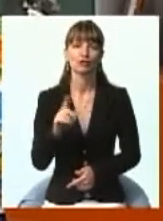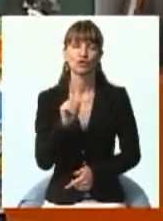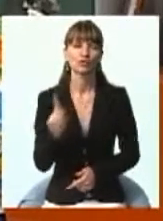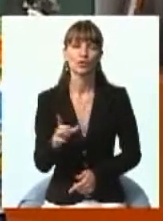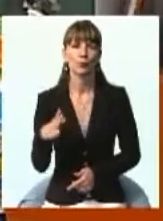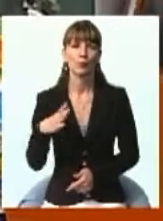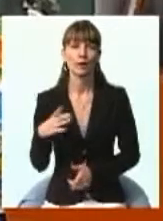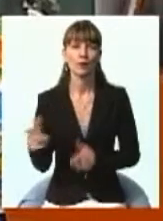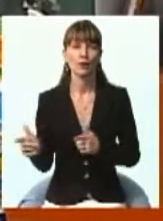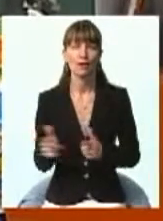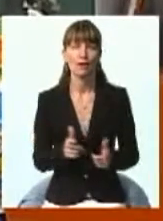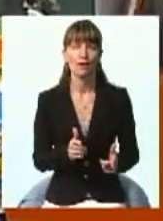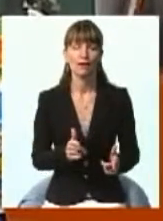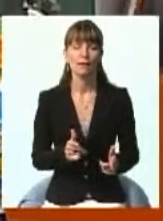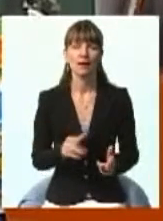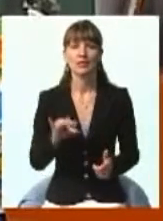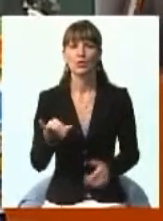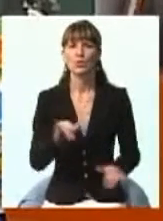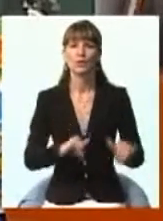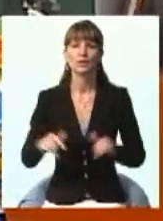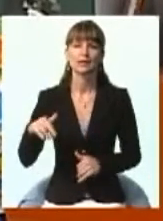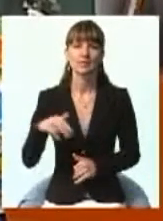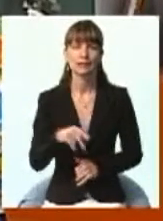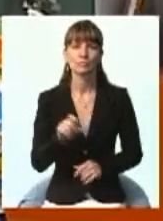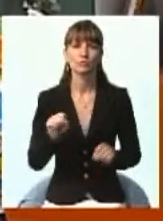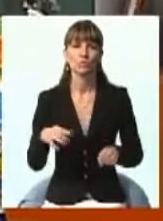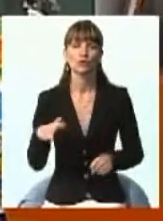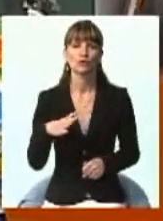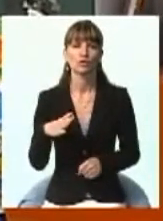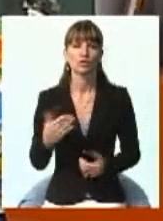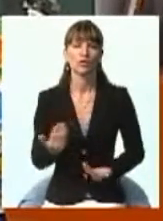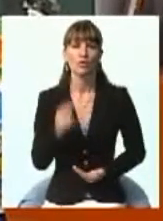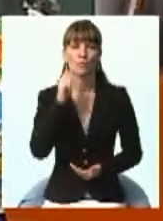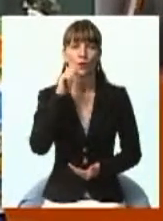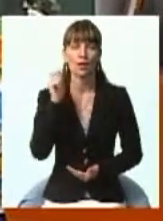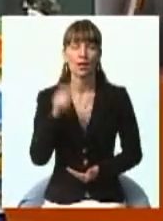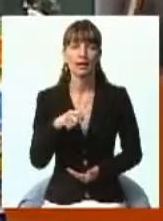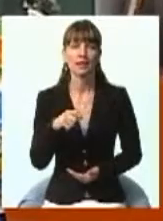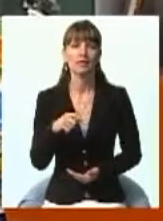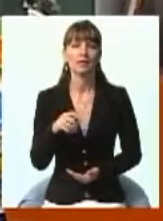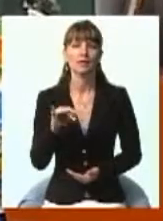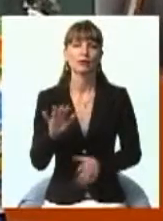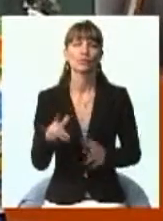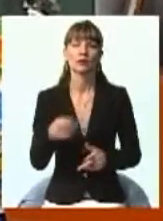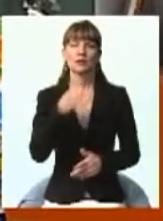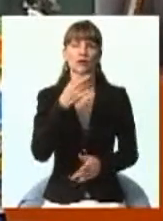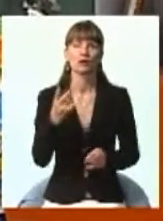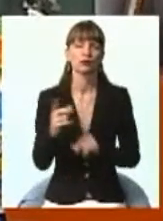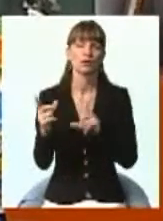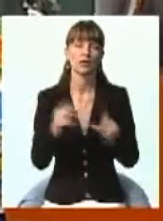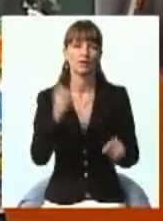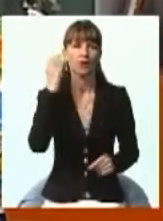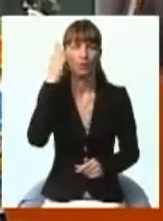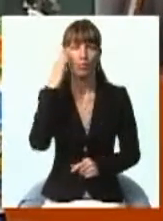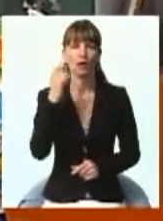бути напоготові, йти кудись. Ти, можливо, живеш в Україні, і бац, і ти тобі сказали їхати в Японію,